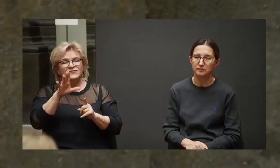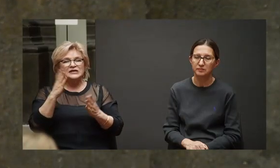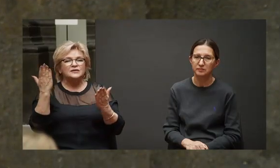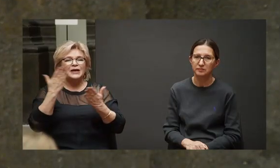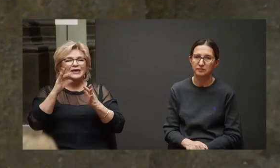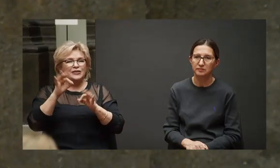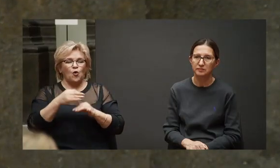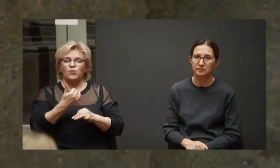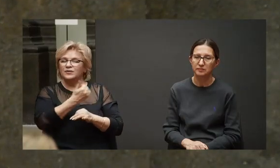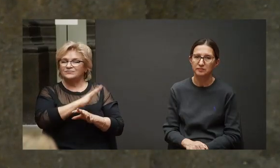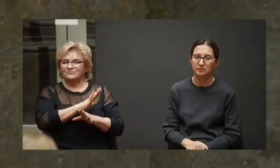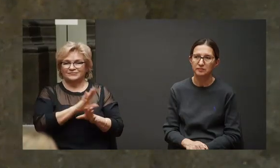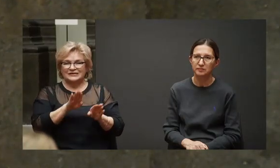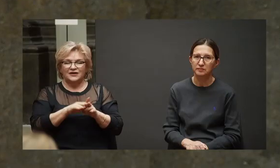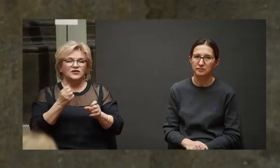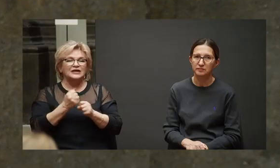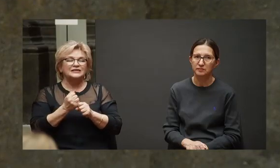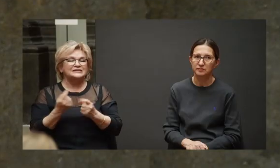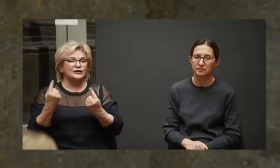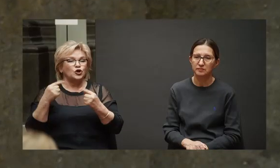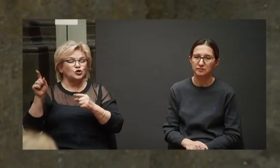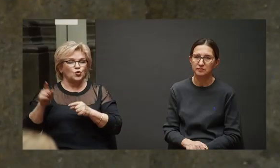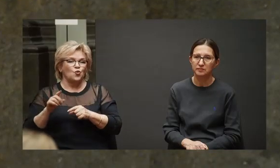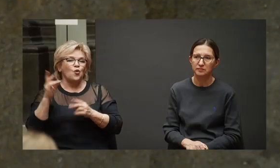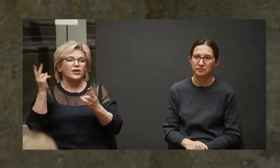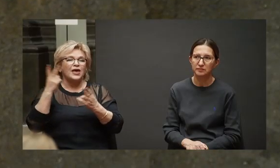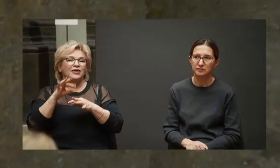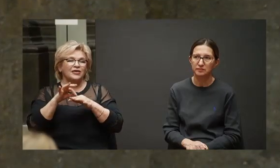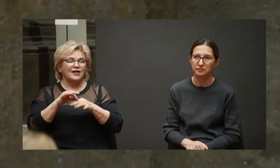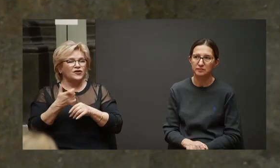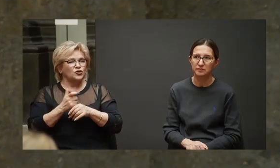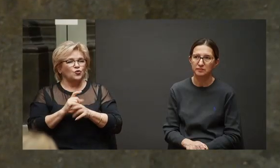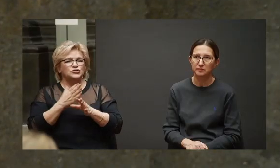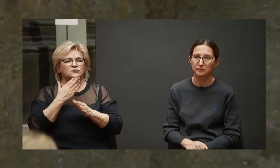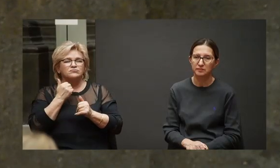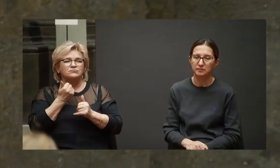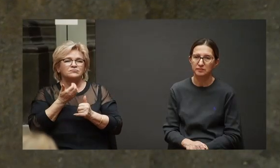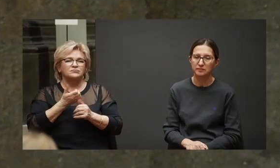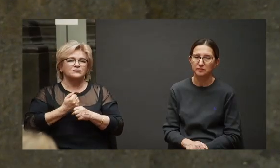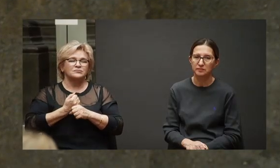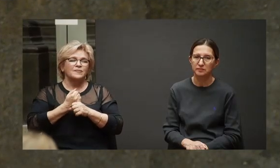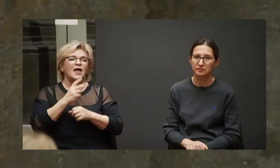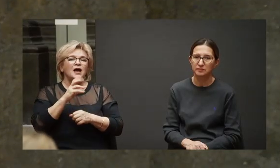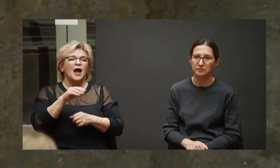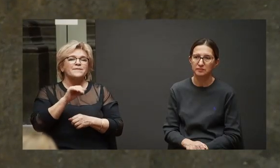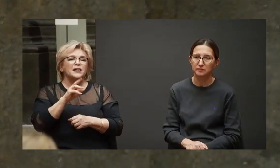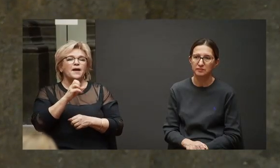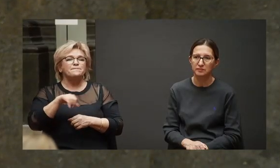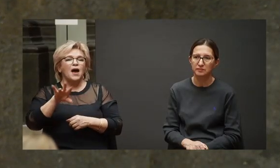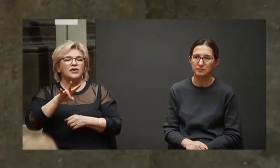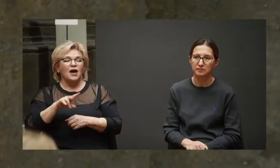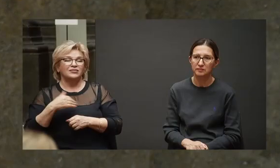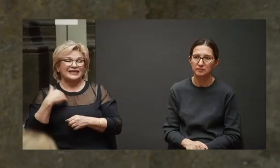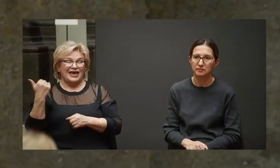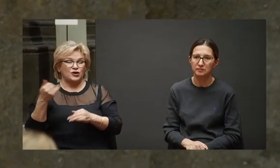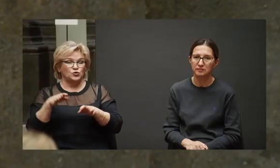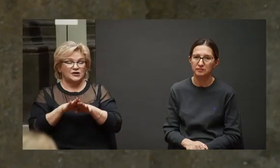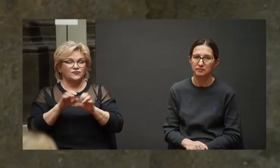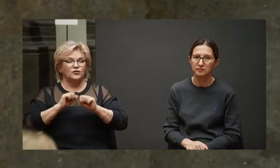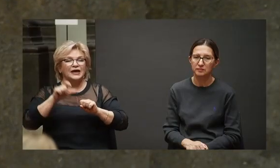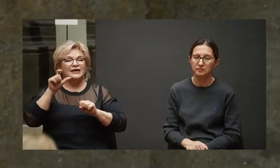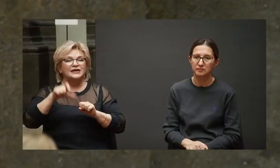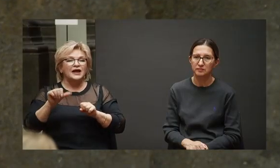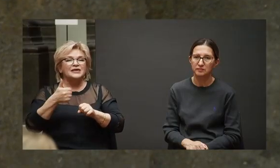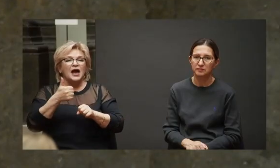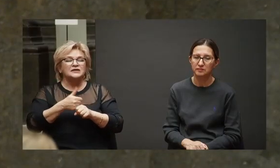Это не мое сравнение, это сделал другой киновед, очень симпатичный, авторитетный, Камила Палья. Она сравнивала ее с героиней фильма